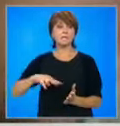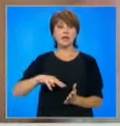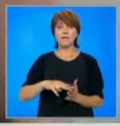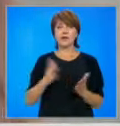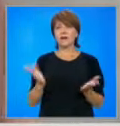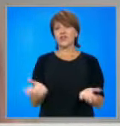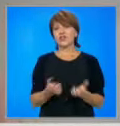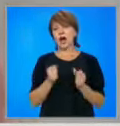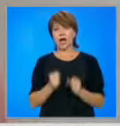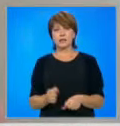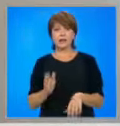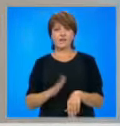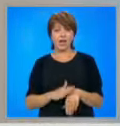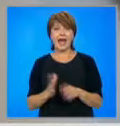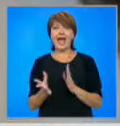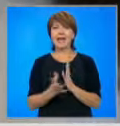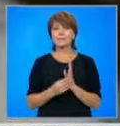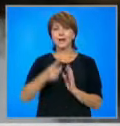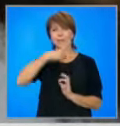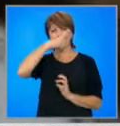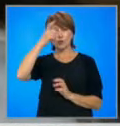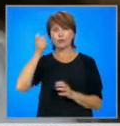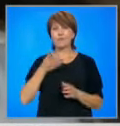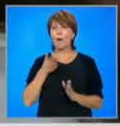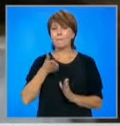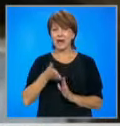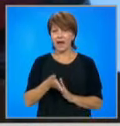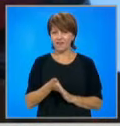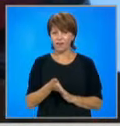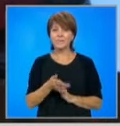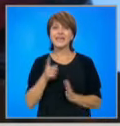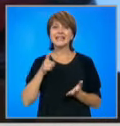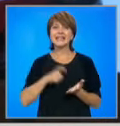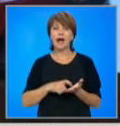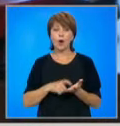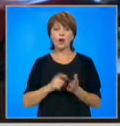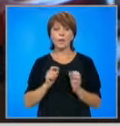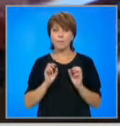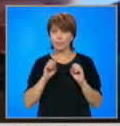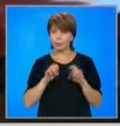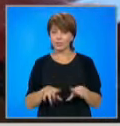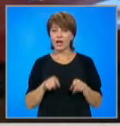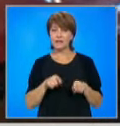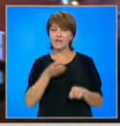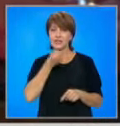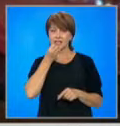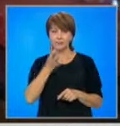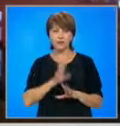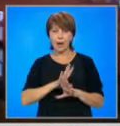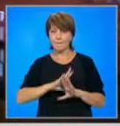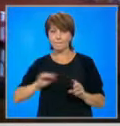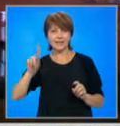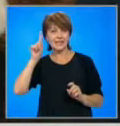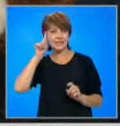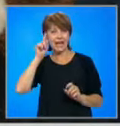факт. Според експерта по трудово право Християн Георгиев, законът в момента позволява това да се случва без знанието